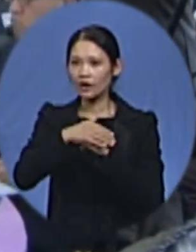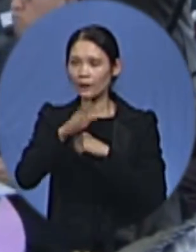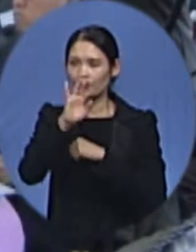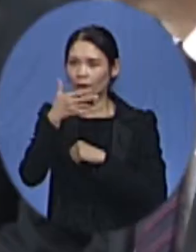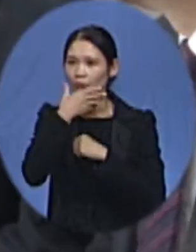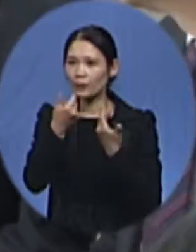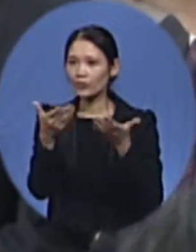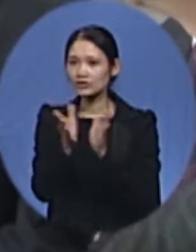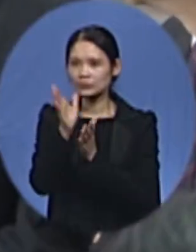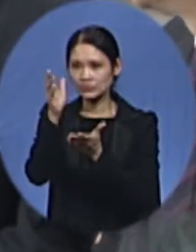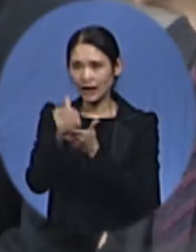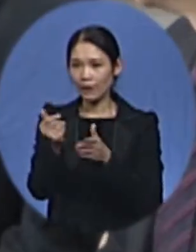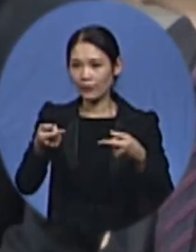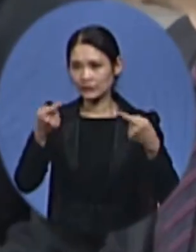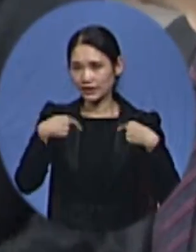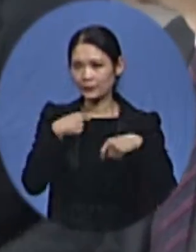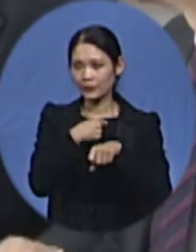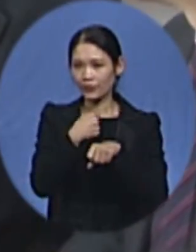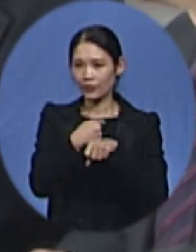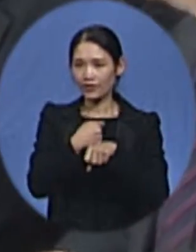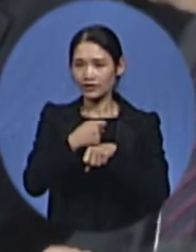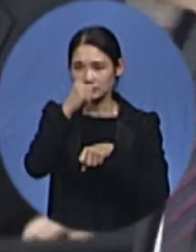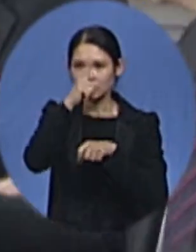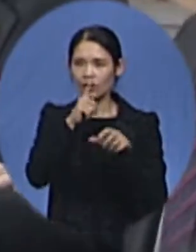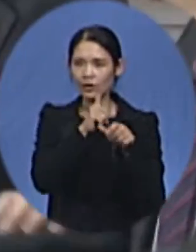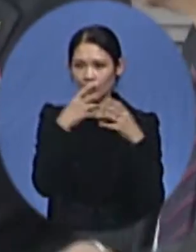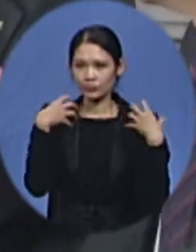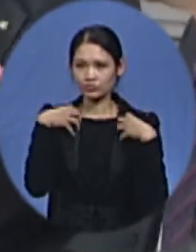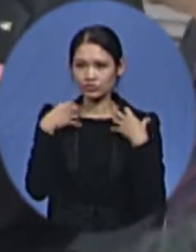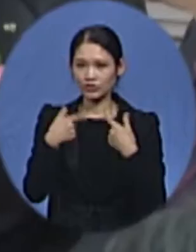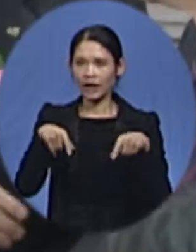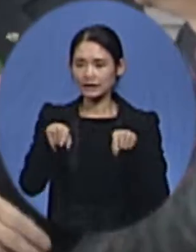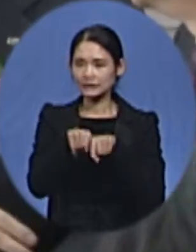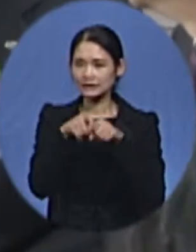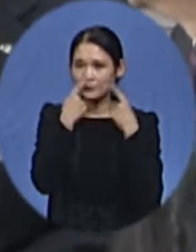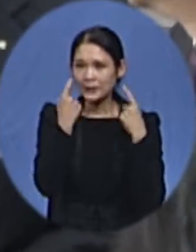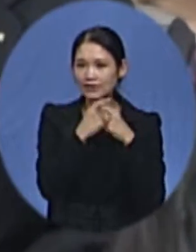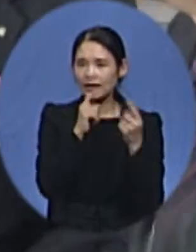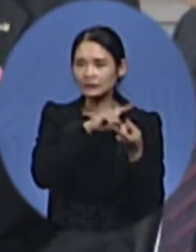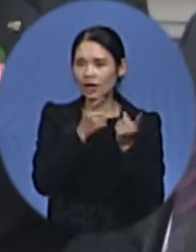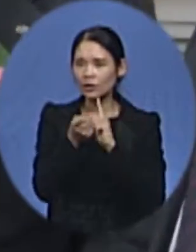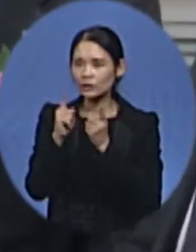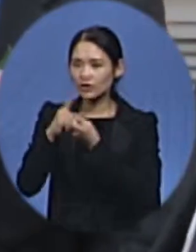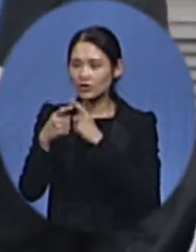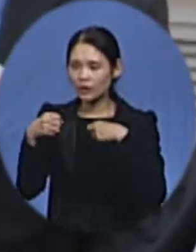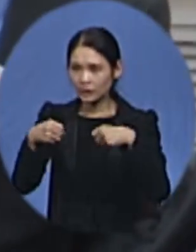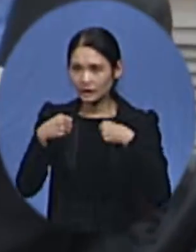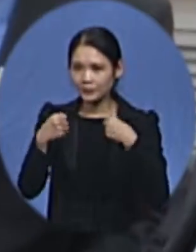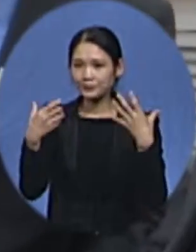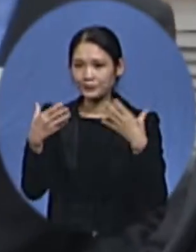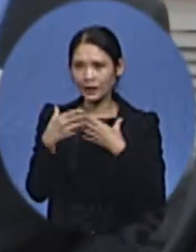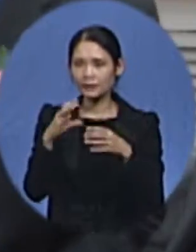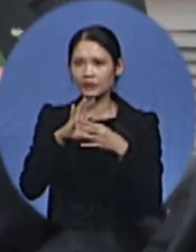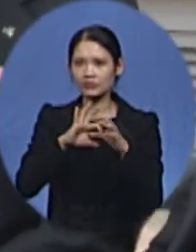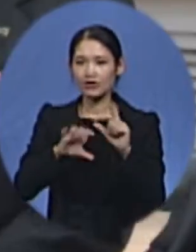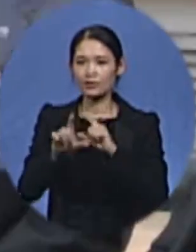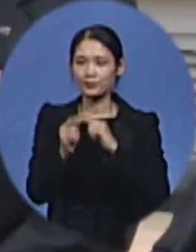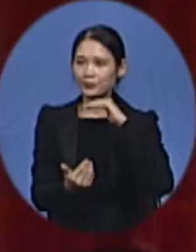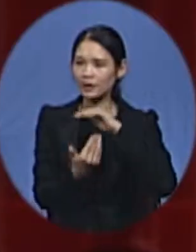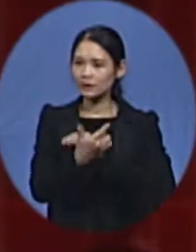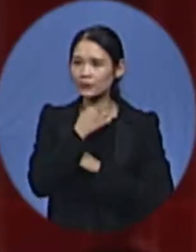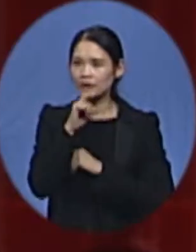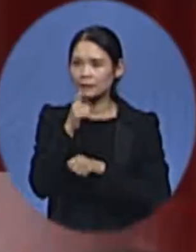참석해 사회복지협의회를 통한 정부와 민간 영역 간의 협력이 잘 이루어질 수 있기를 바란다고